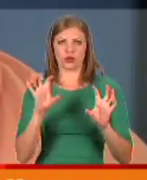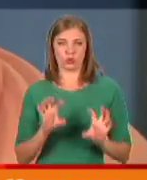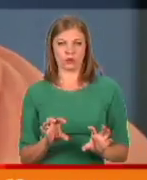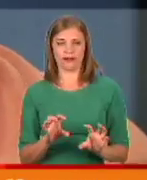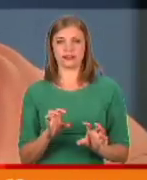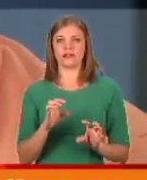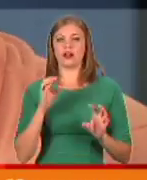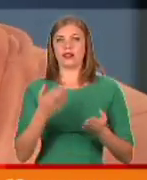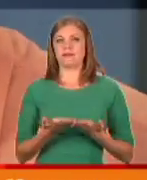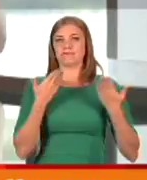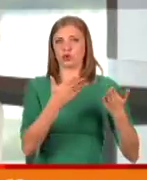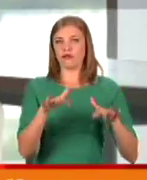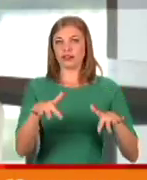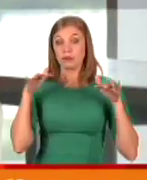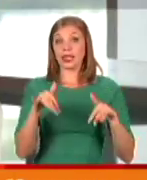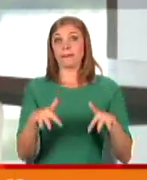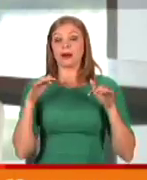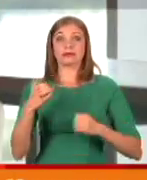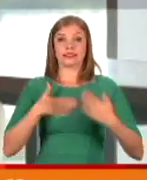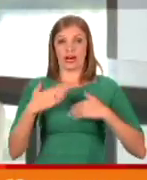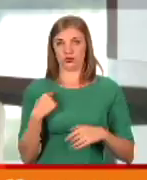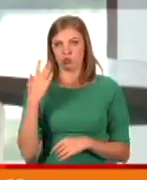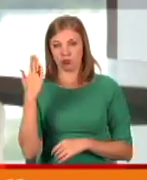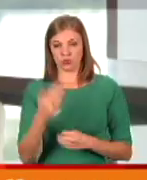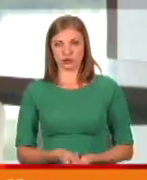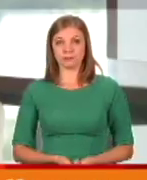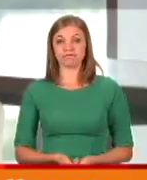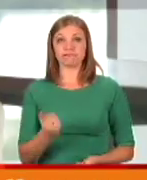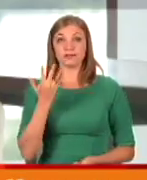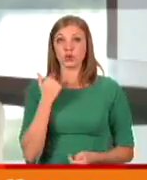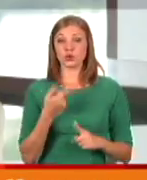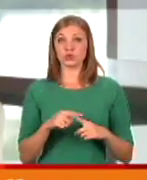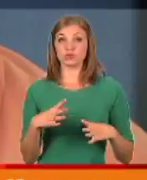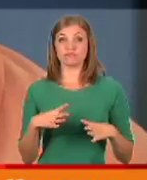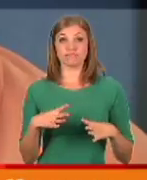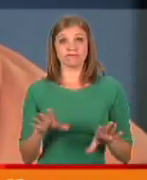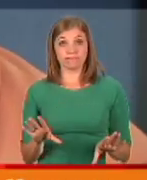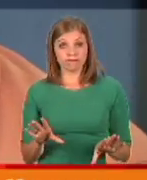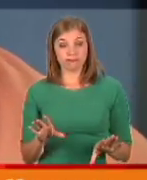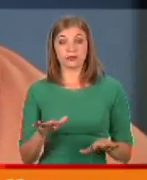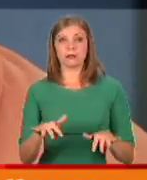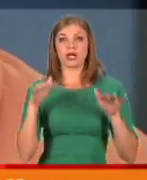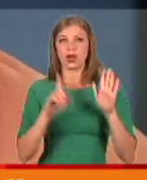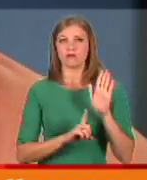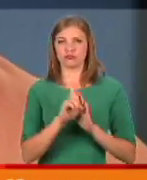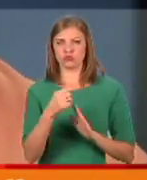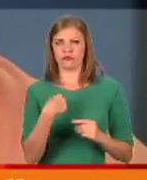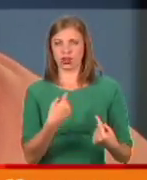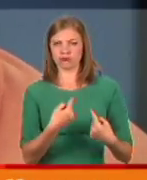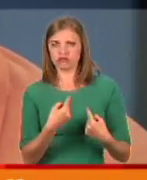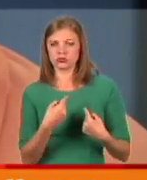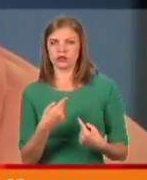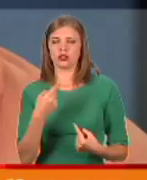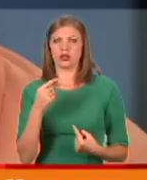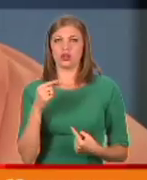законодавство, подати його в парламент, і парламент тут же радісно проголосує. І коли цього не сталося, коли парламент почав нас шантажувати